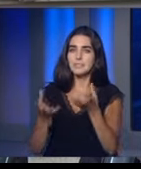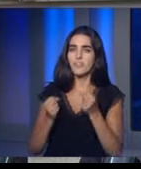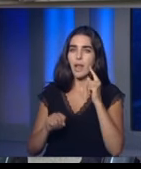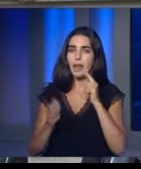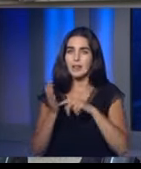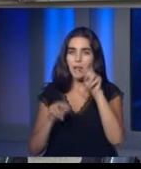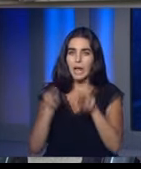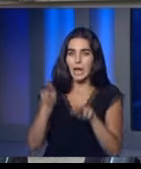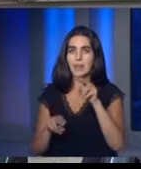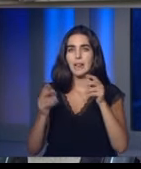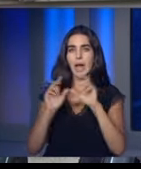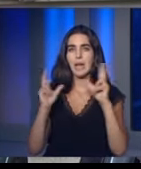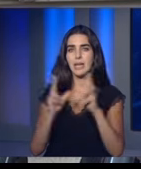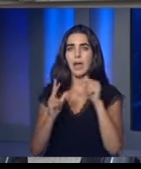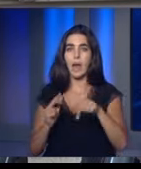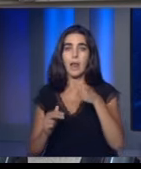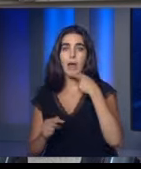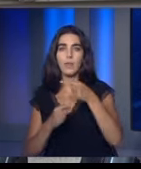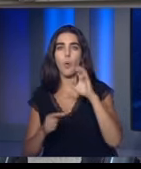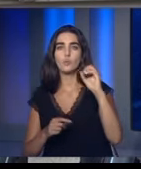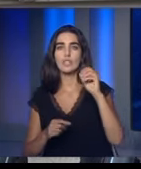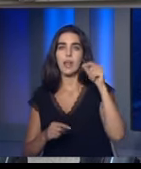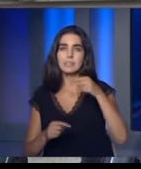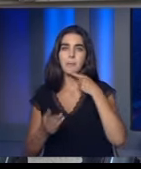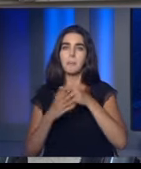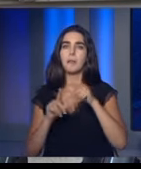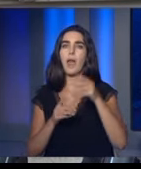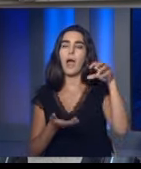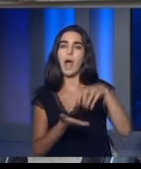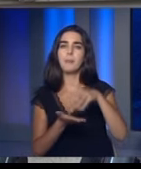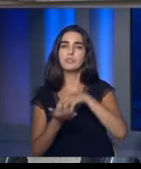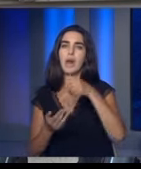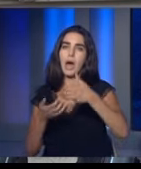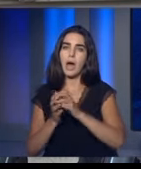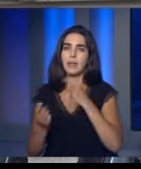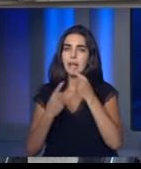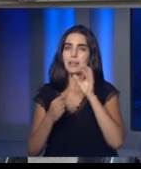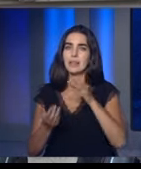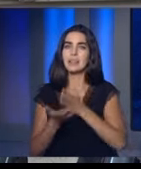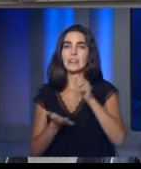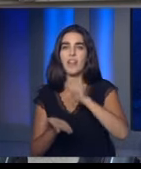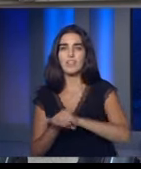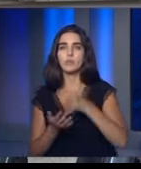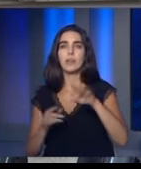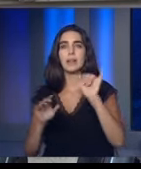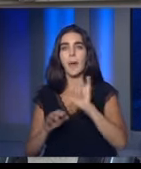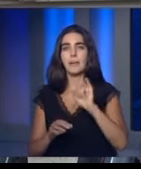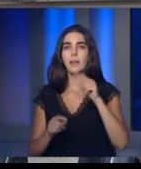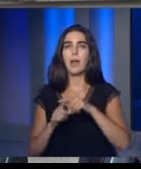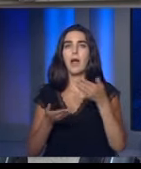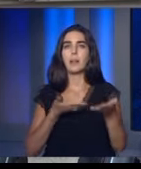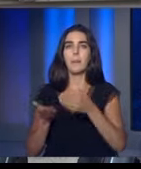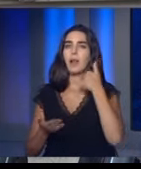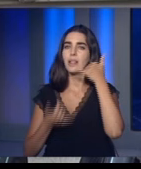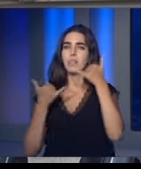على حساب الدولة؟ من المستفيد من تقييد هيئة أوجيرو وحرمانها من هامش الحركة التي كان